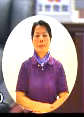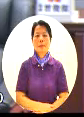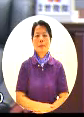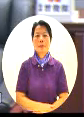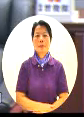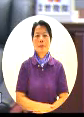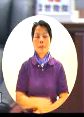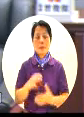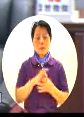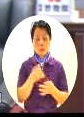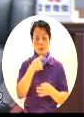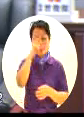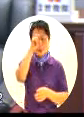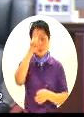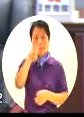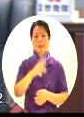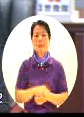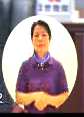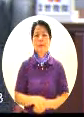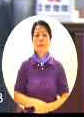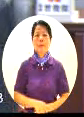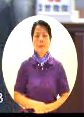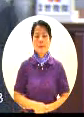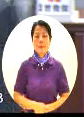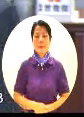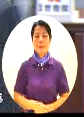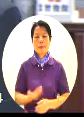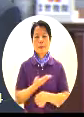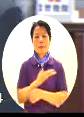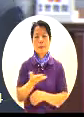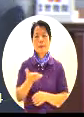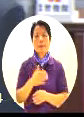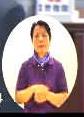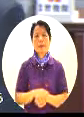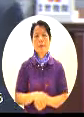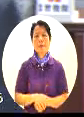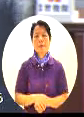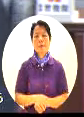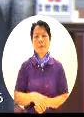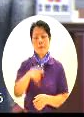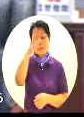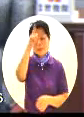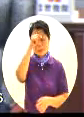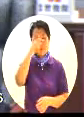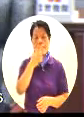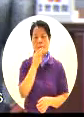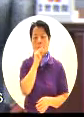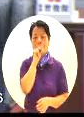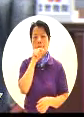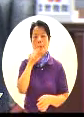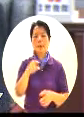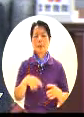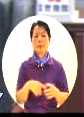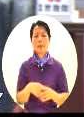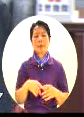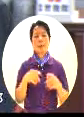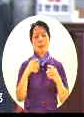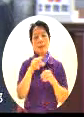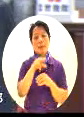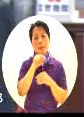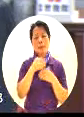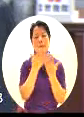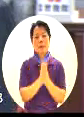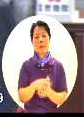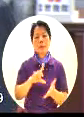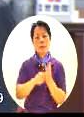所以我希望讲哈，我们由黄色小鸭，毕竟一些时尚就是